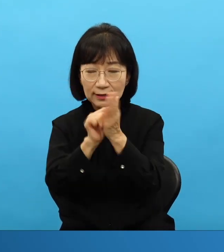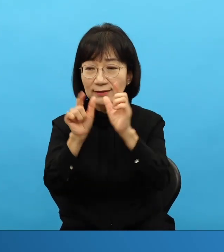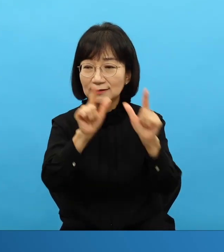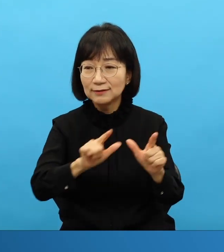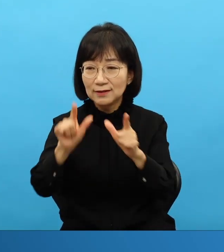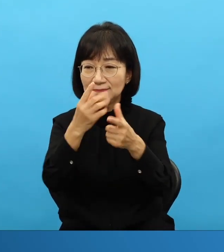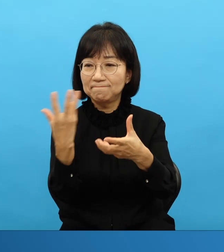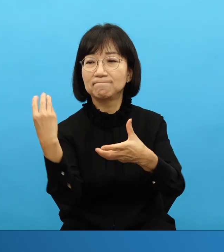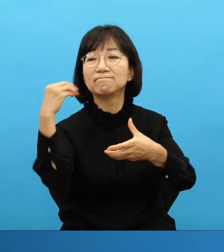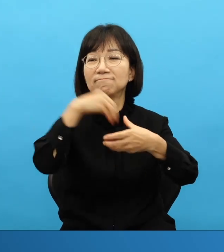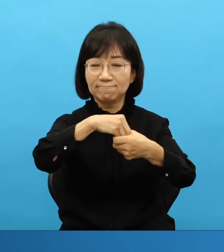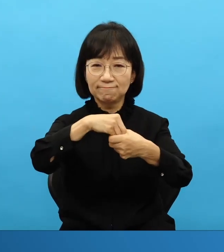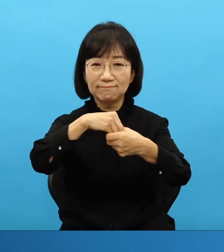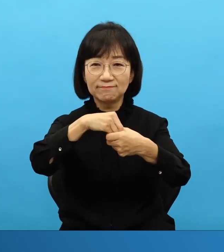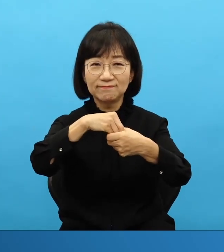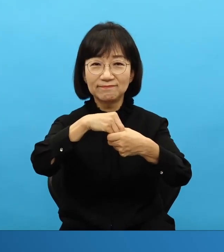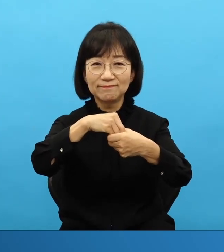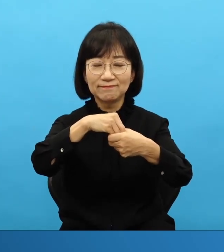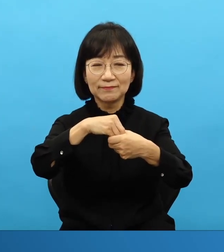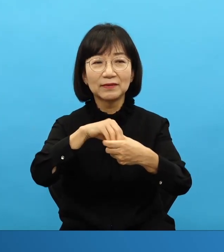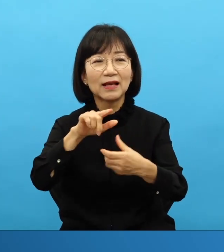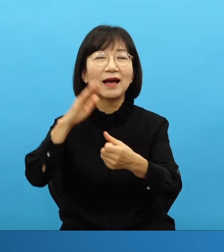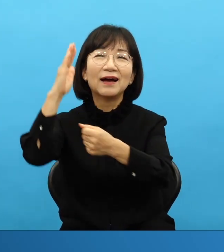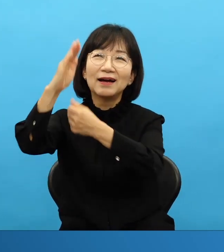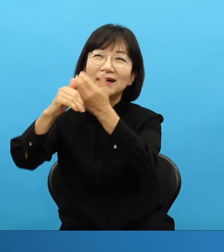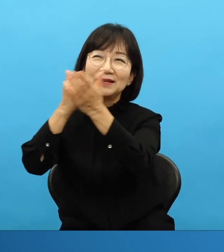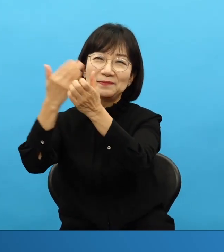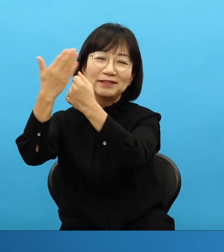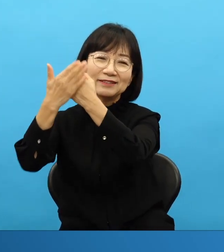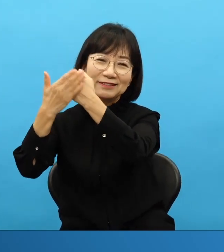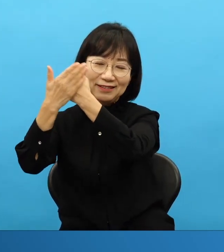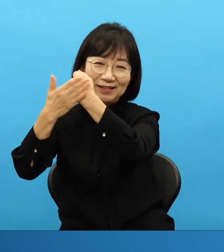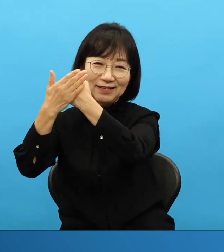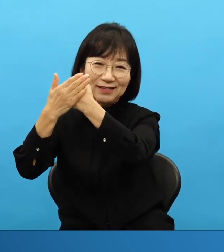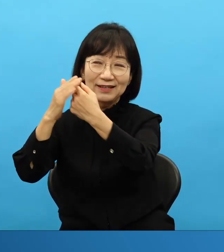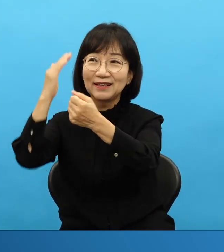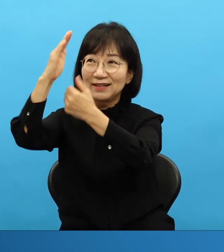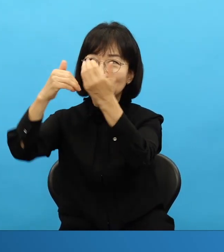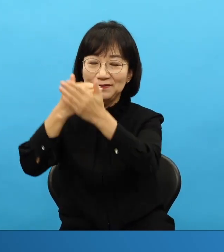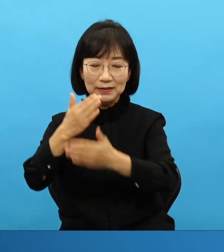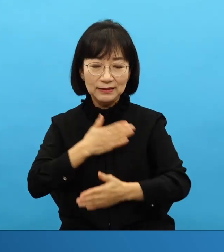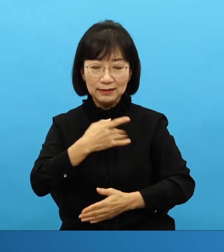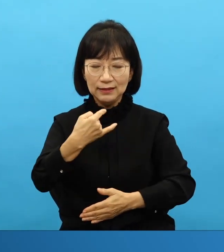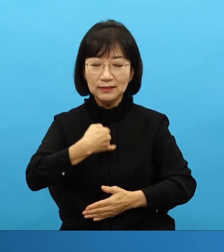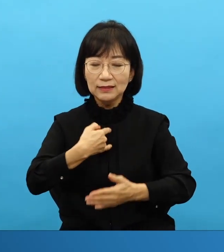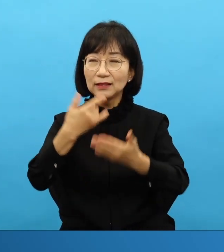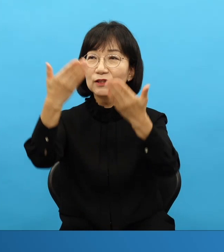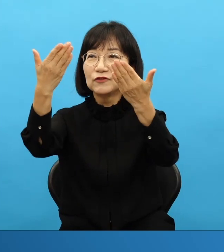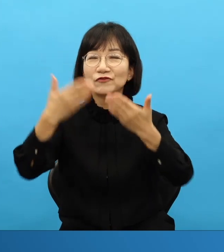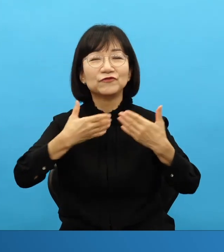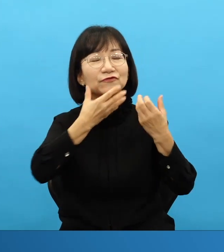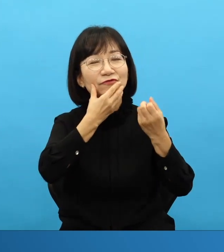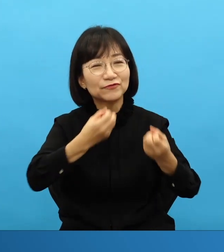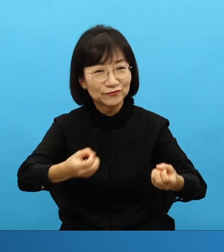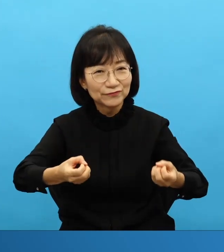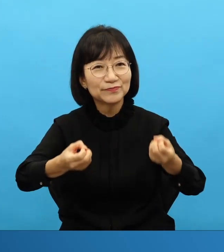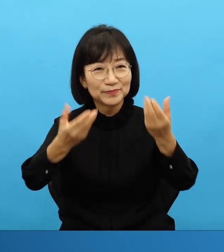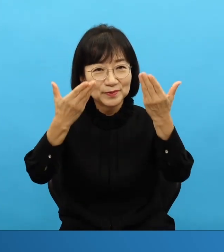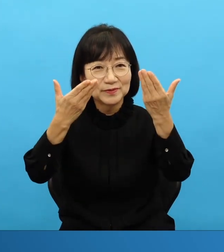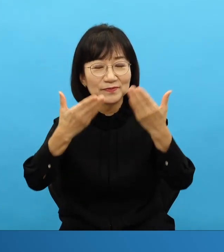人生， 이게 하나님의 은혜요, 하나님이 제게 주신 축복입니다. 这是神的恩惠，是神赐给我的祝